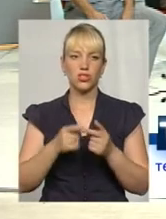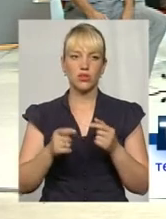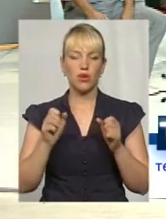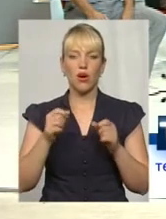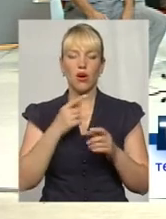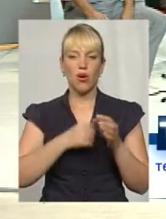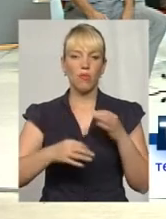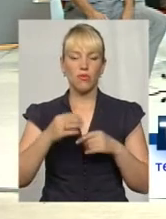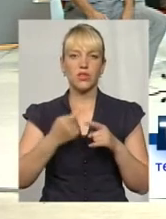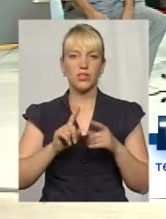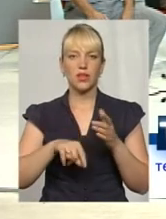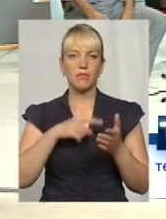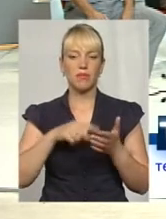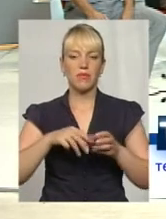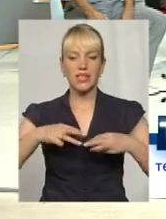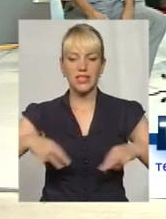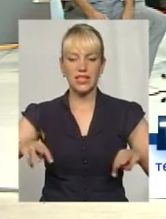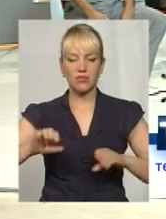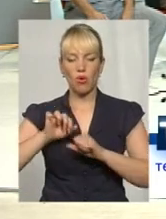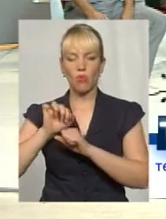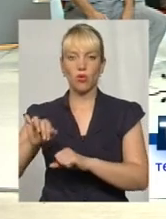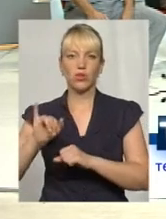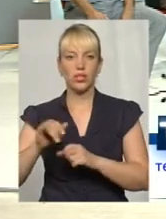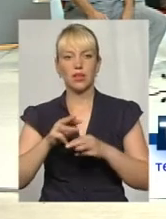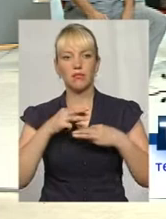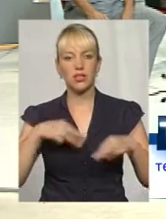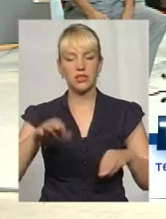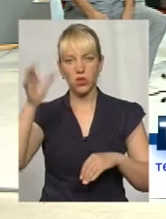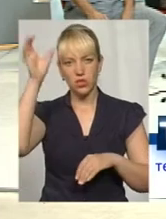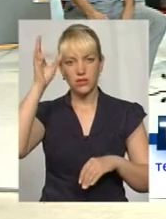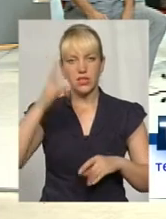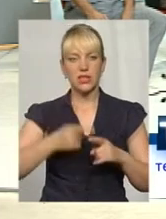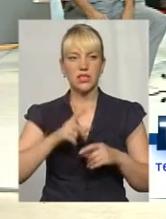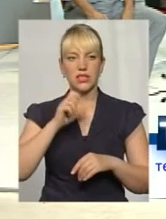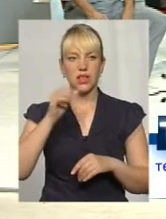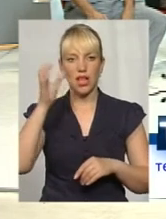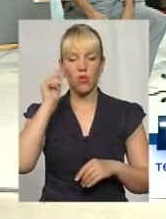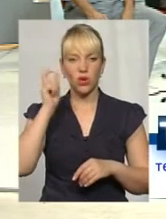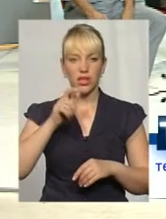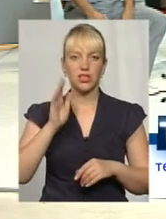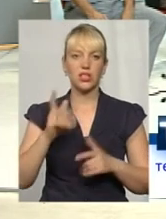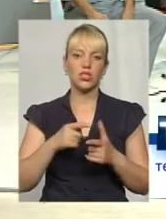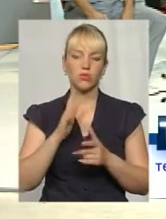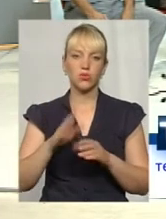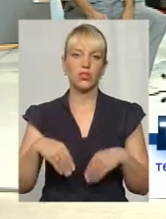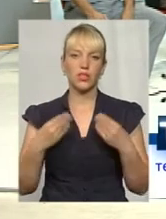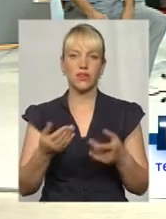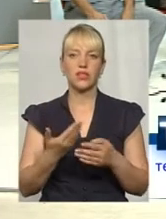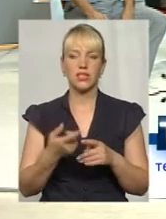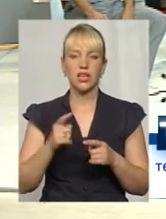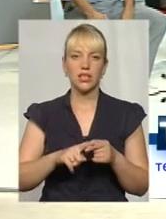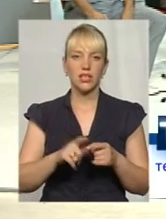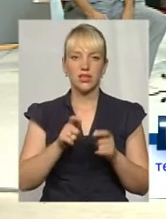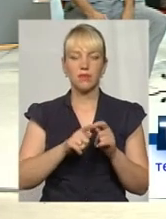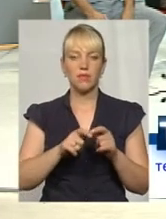між Міністерством оборони та Міністерством освіти та науки України? І чи буде надаватися їм відстрочка від